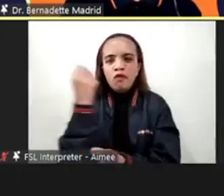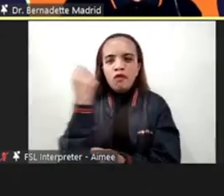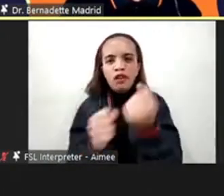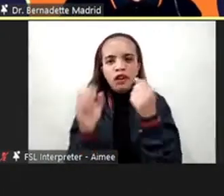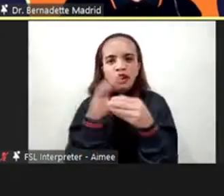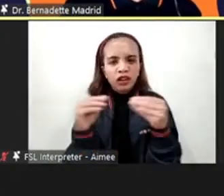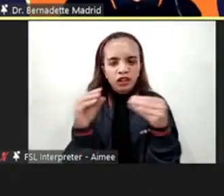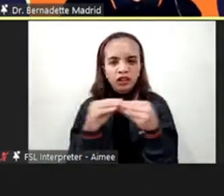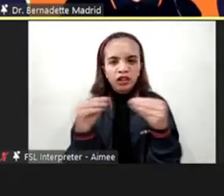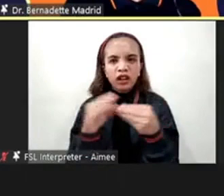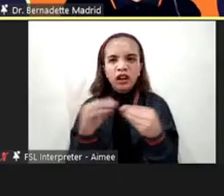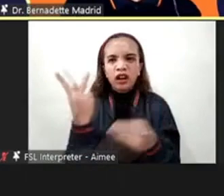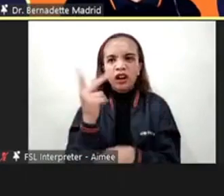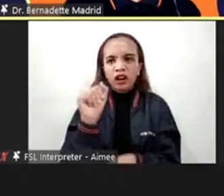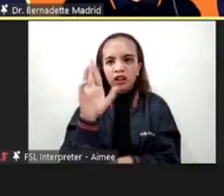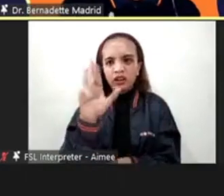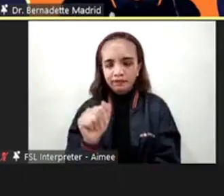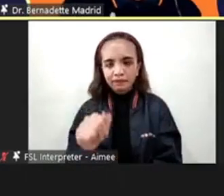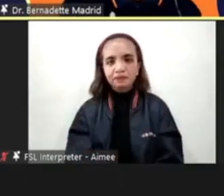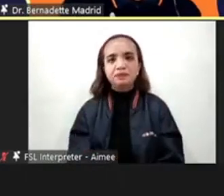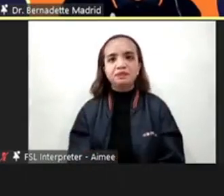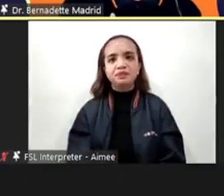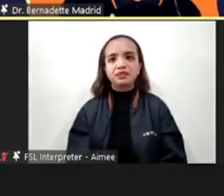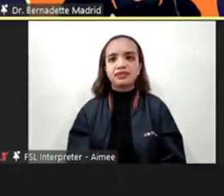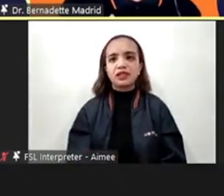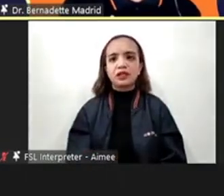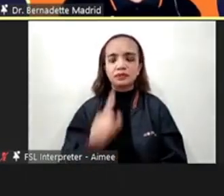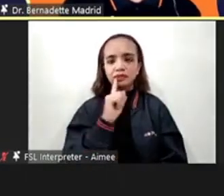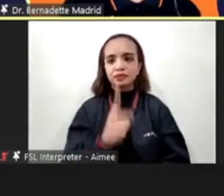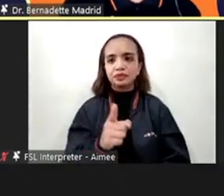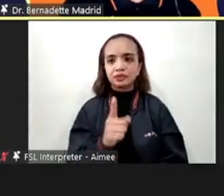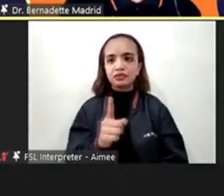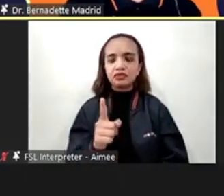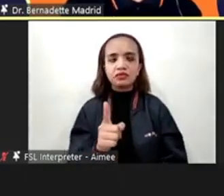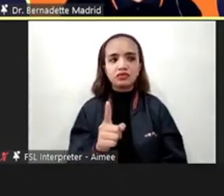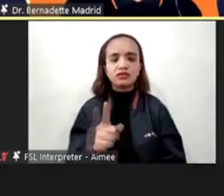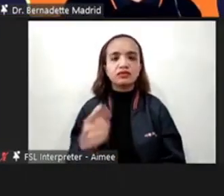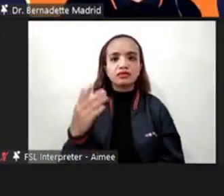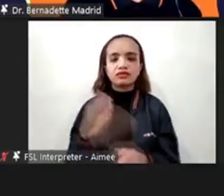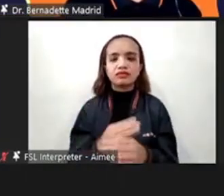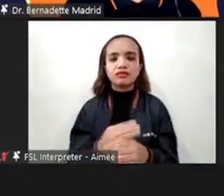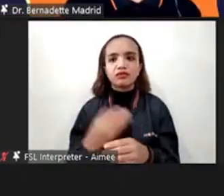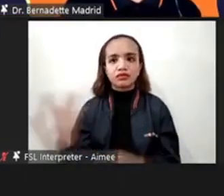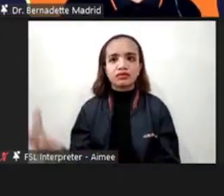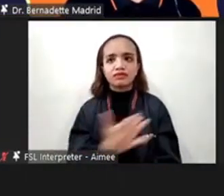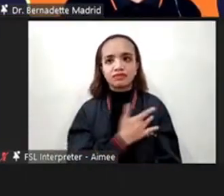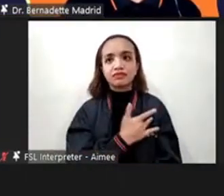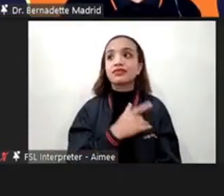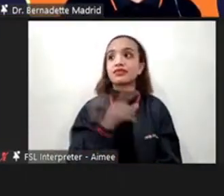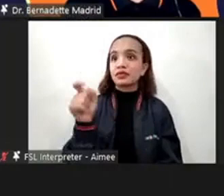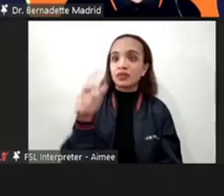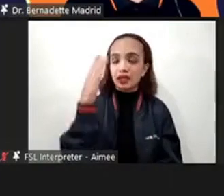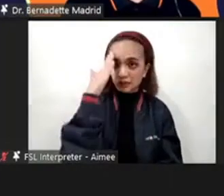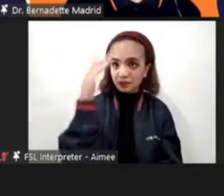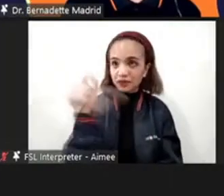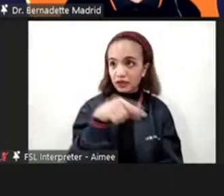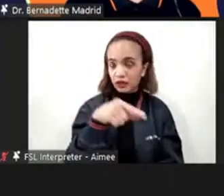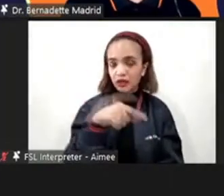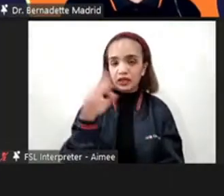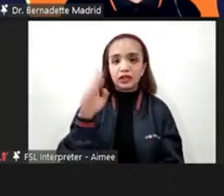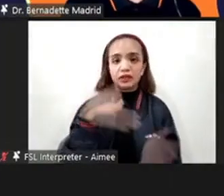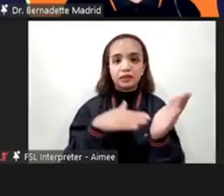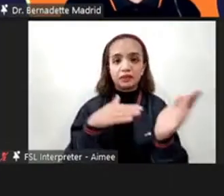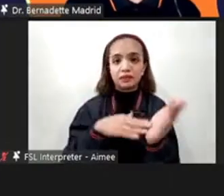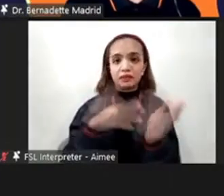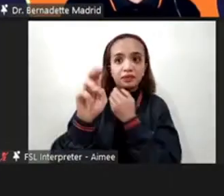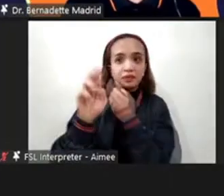Cara. For me, that is really, straight to the heart. Alam nyo guys, si Dr. Bernie kahit